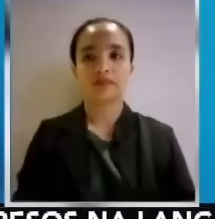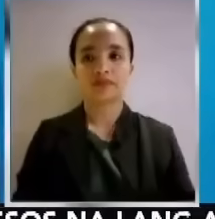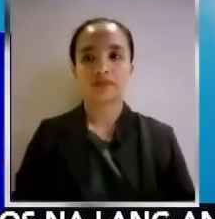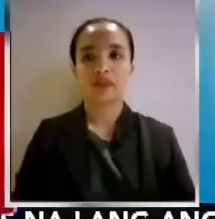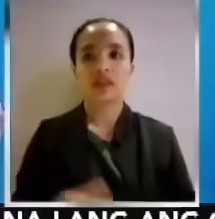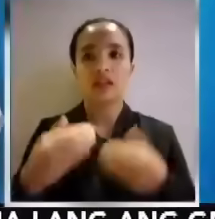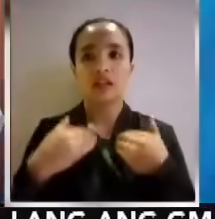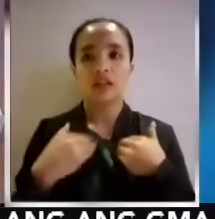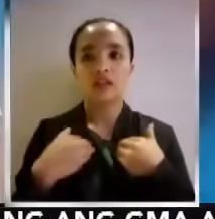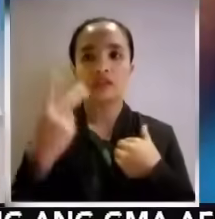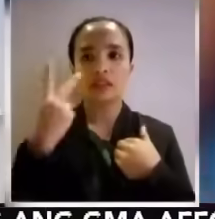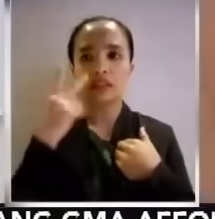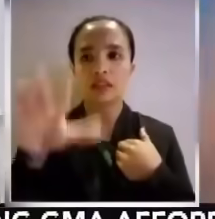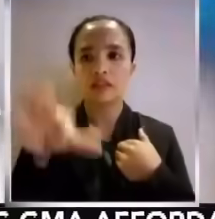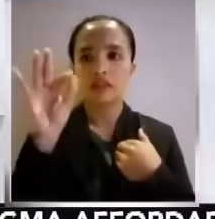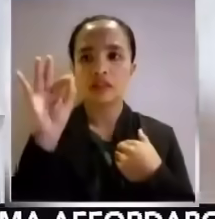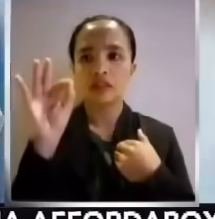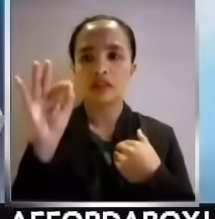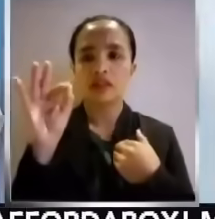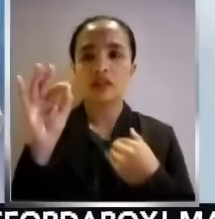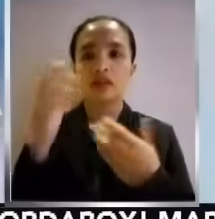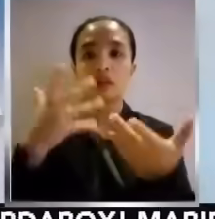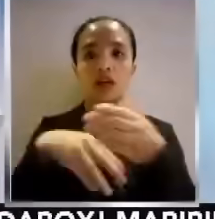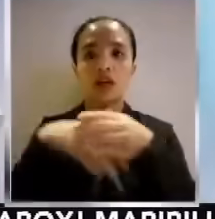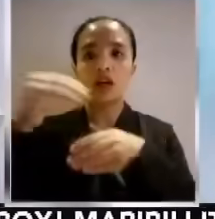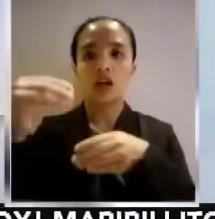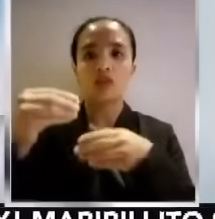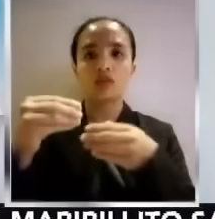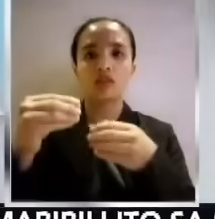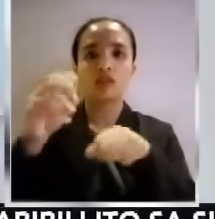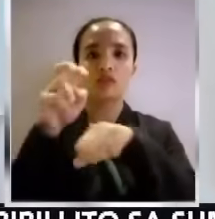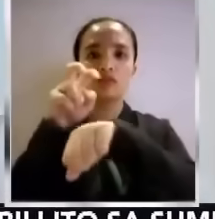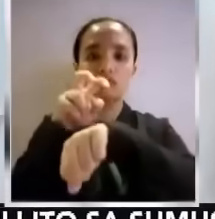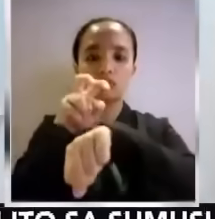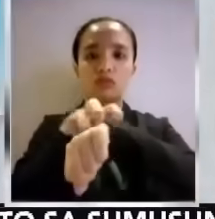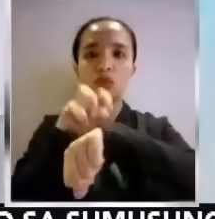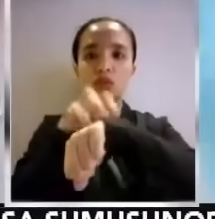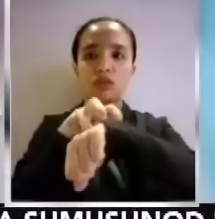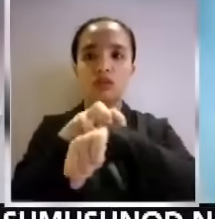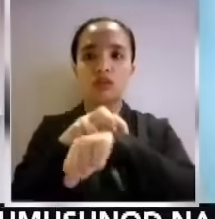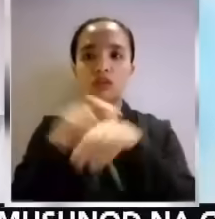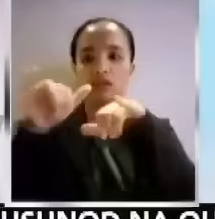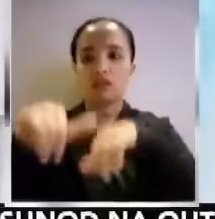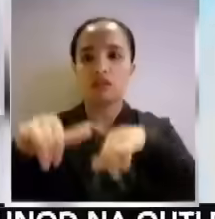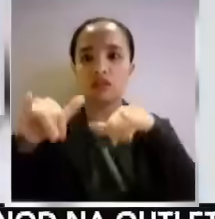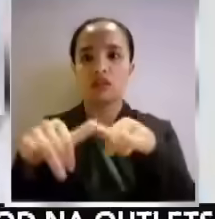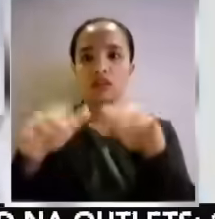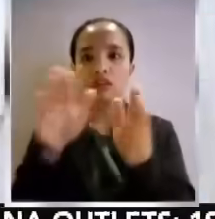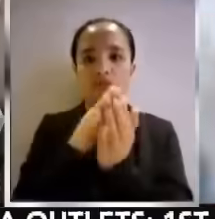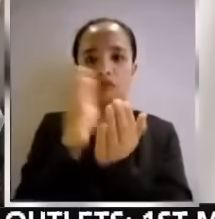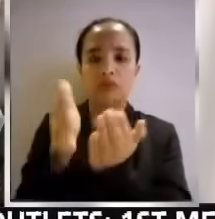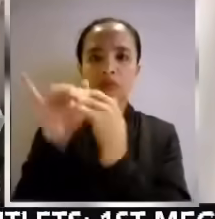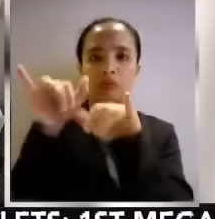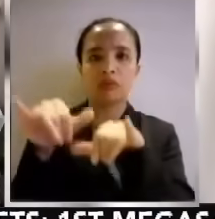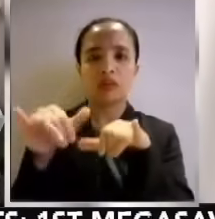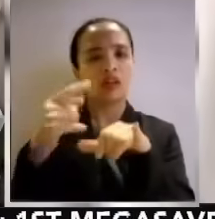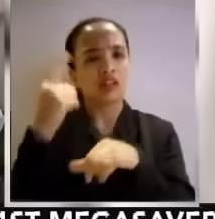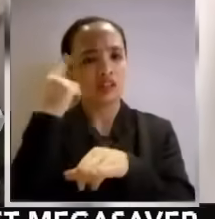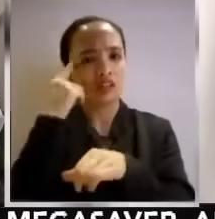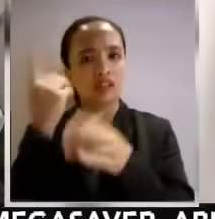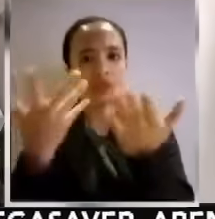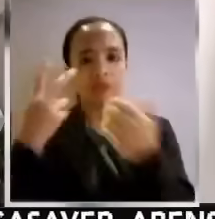nadiskubre ng sepulturero na nasa labas na ang kalansay. Nakatiwangwang din ang kabaong. Hinina lang pinagnakawan ang